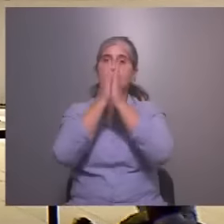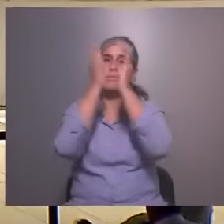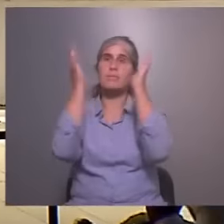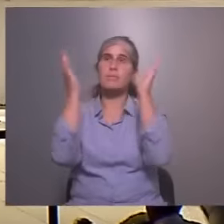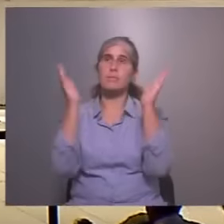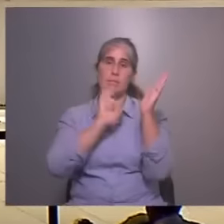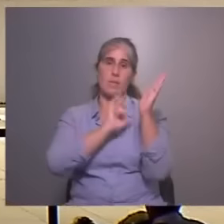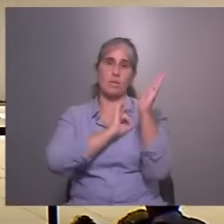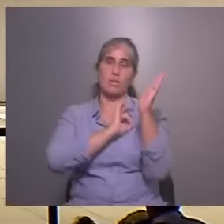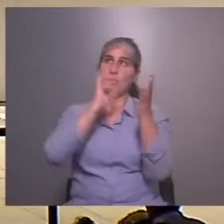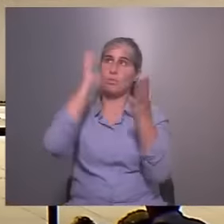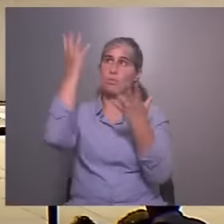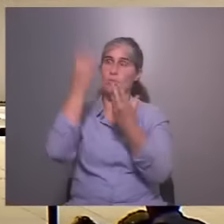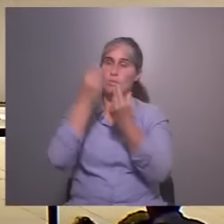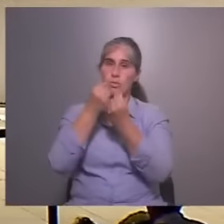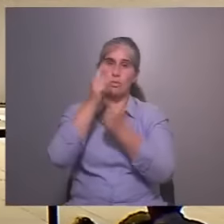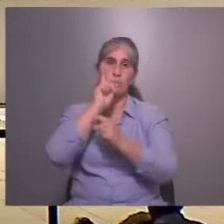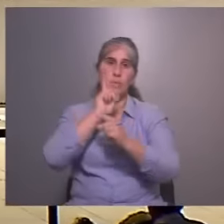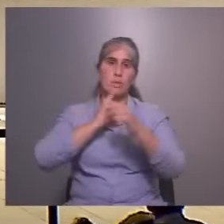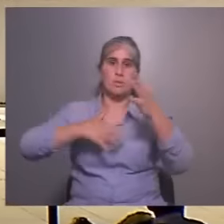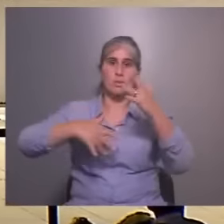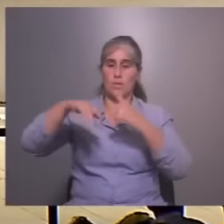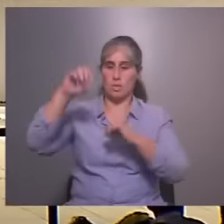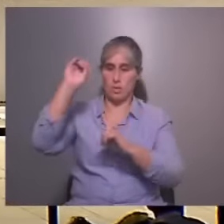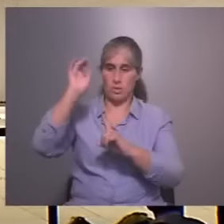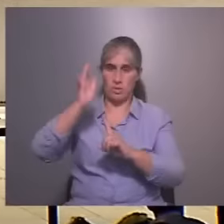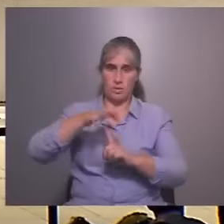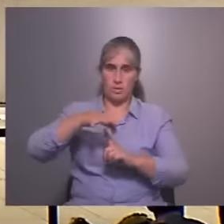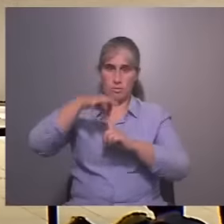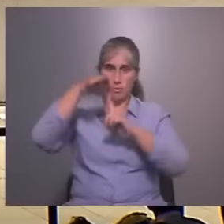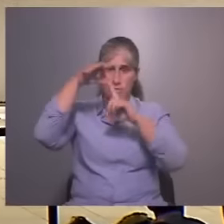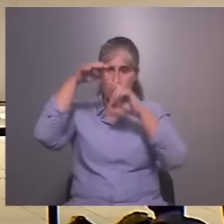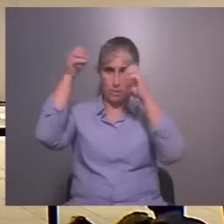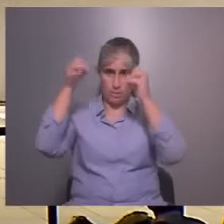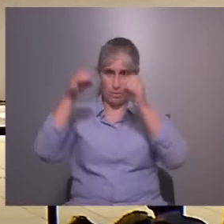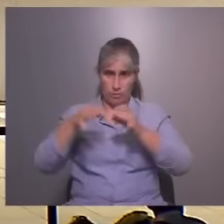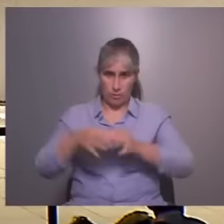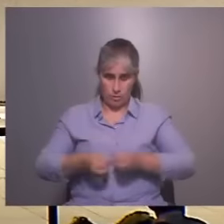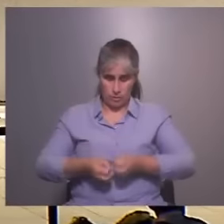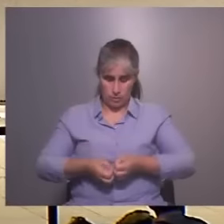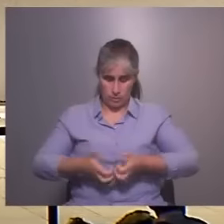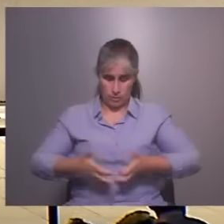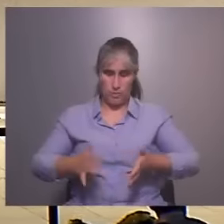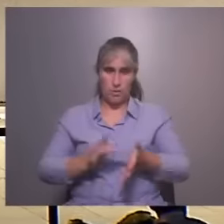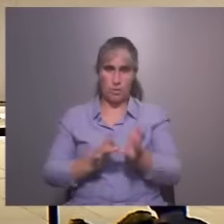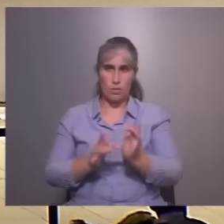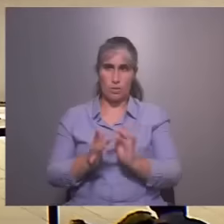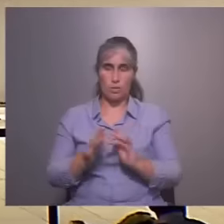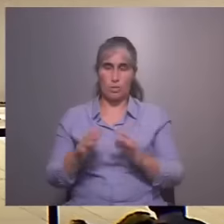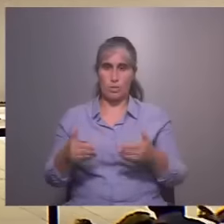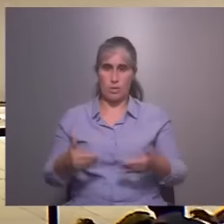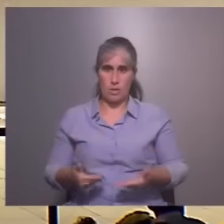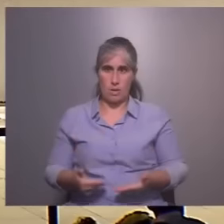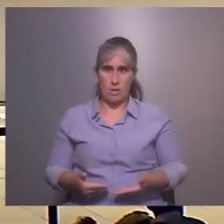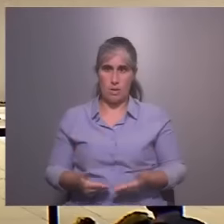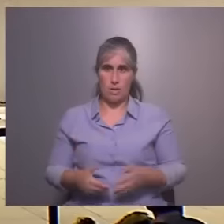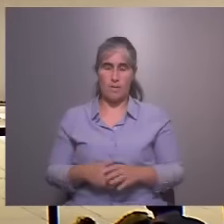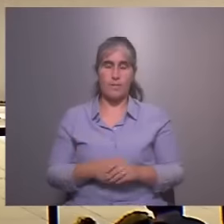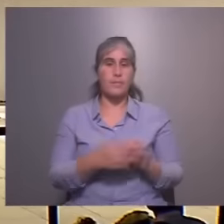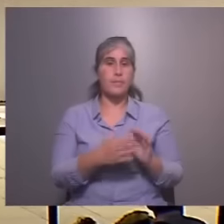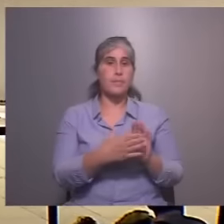Stunde unseres Todes. Amen. Gegrüßet seist du, Maria, voll der Gnade, der Herr ist mit dir. Du